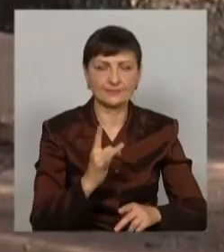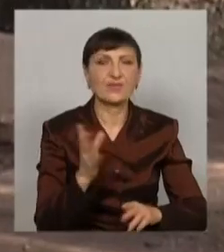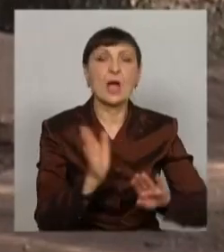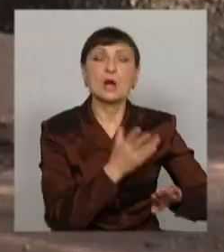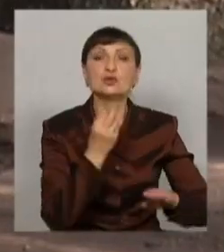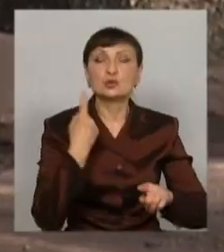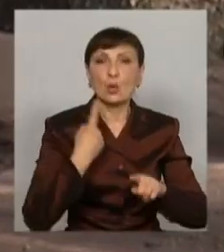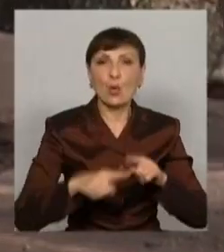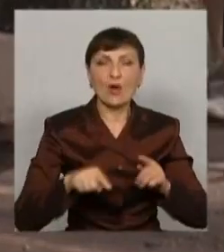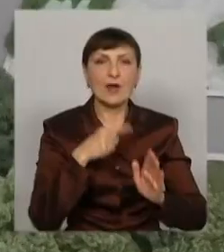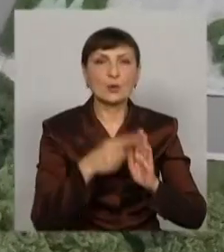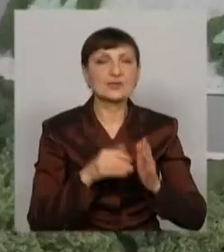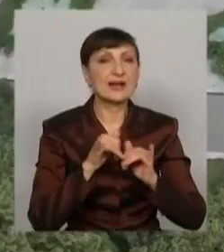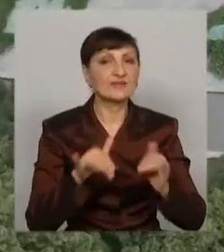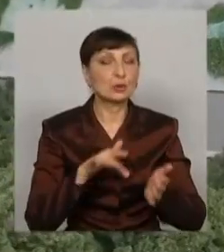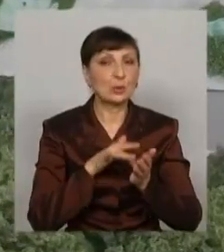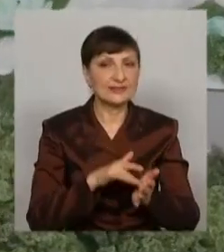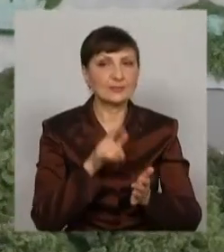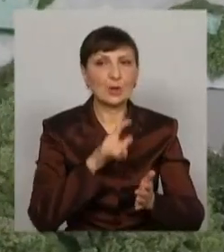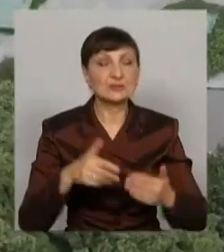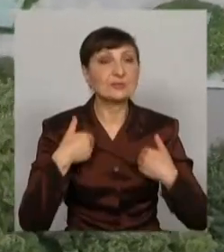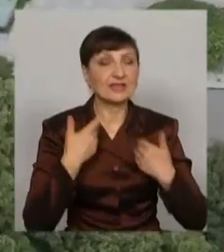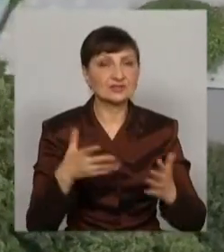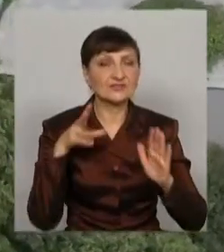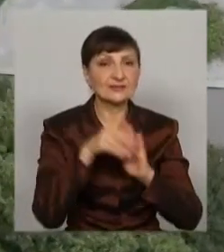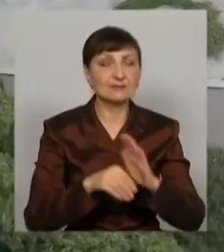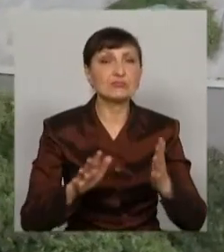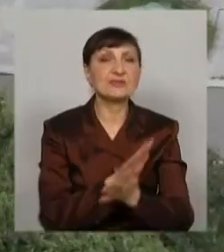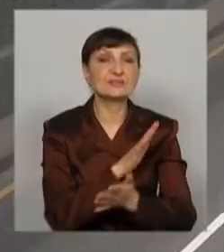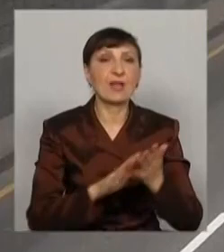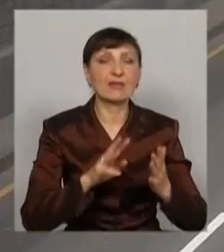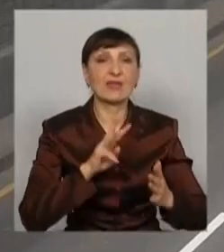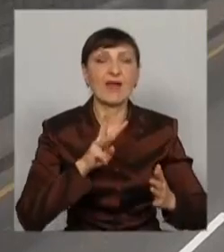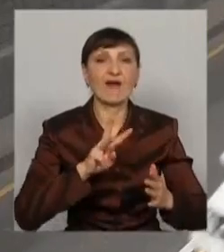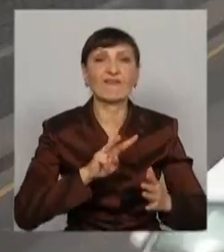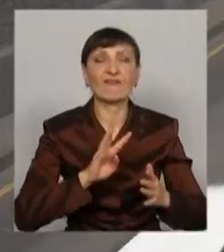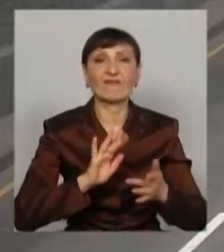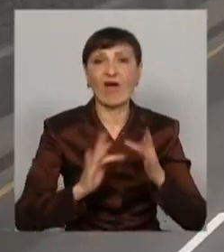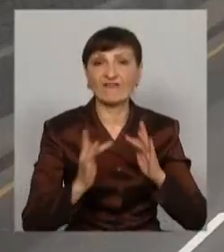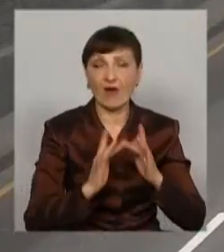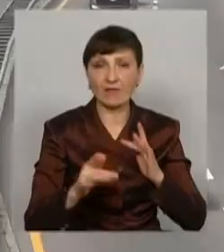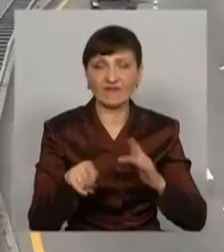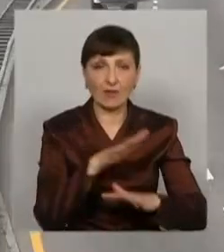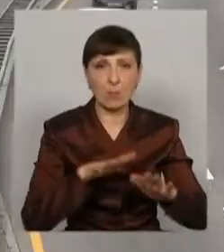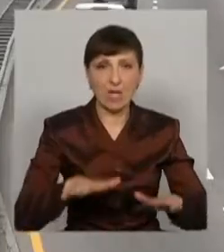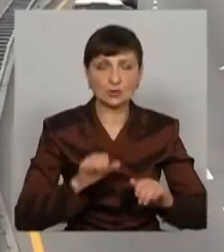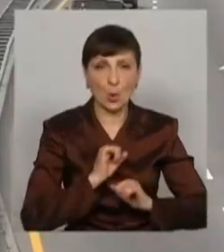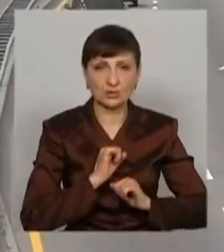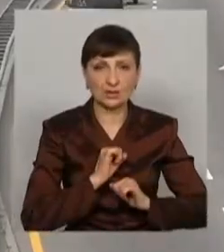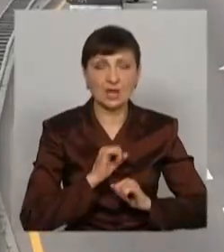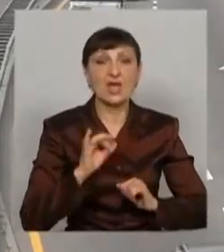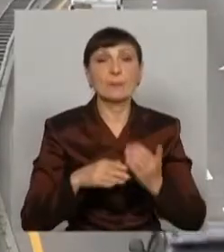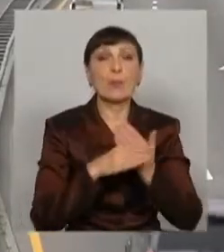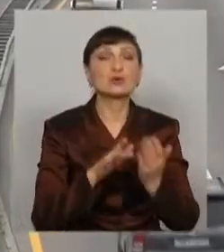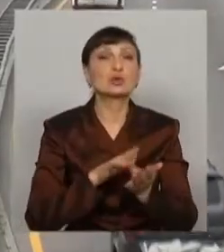немаловажный момент – развитие туризма. Горожане предложили внедрить бесплатный Wi-Fi в турзонах и запустить цифровые карты, которые помогут